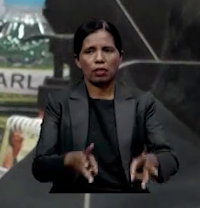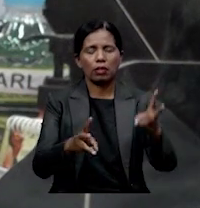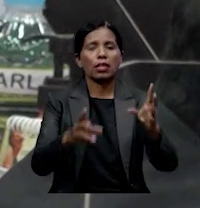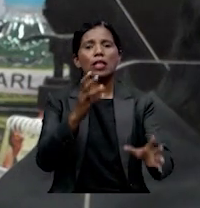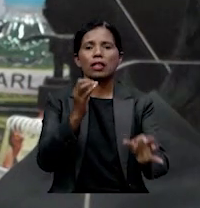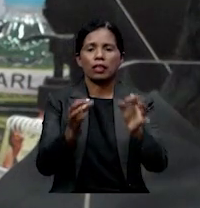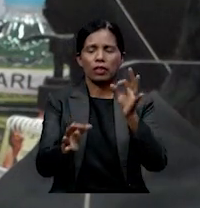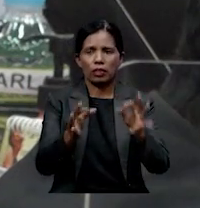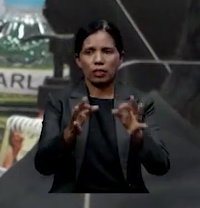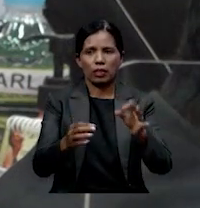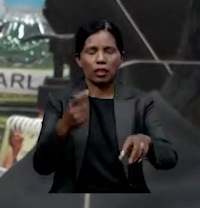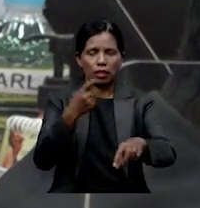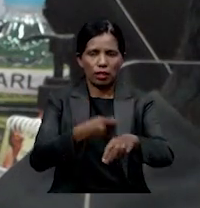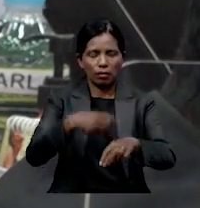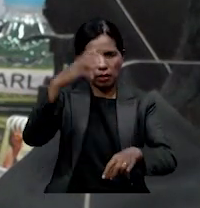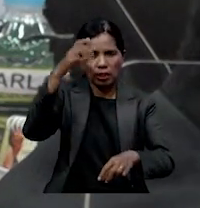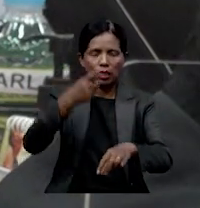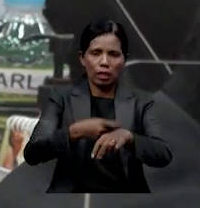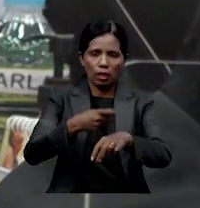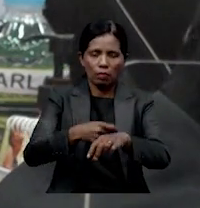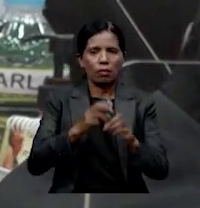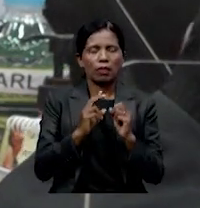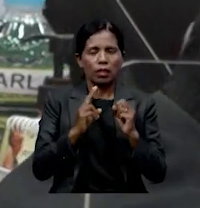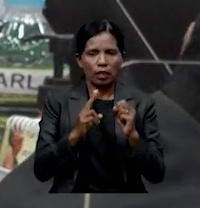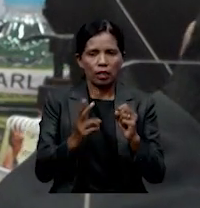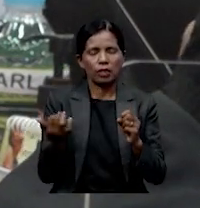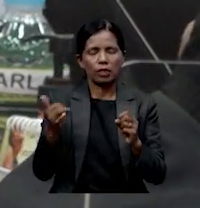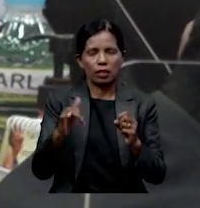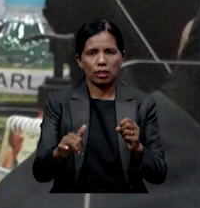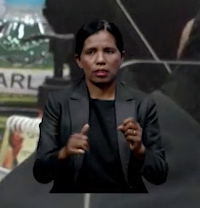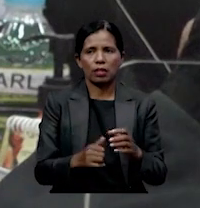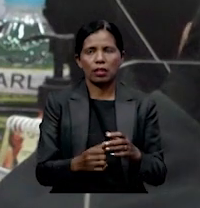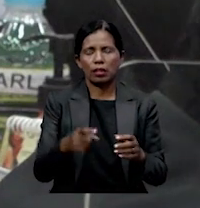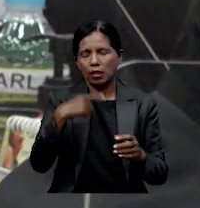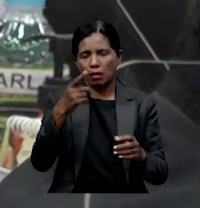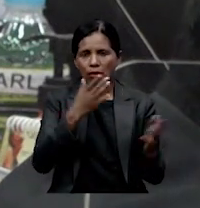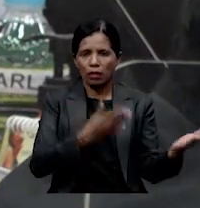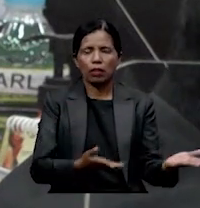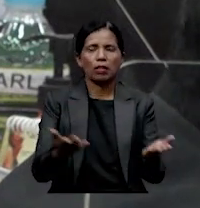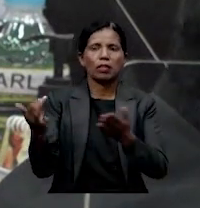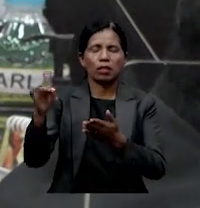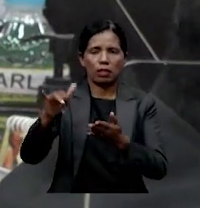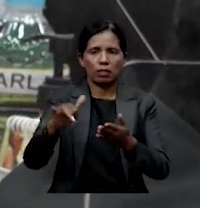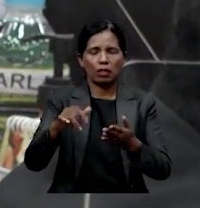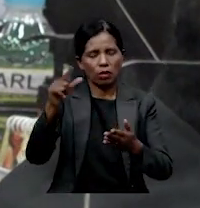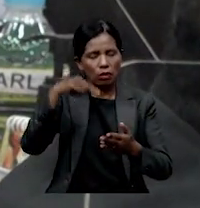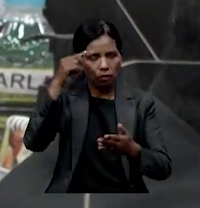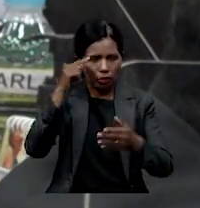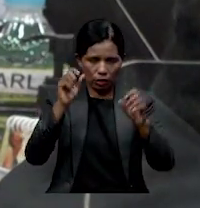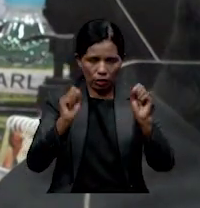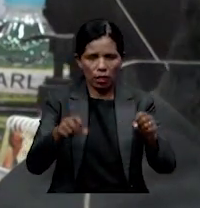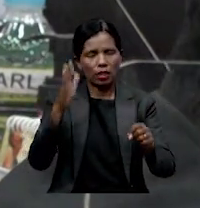kuandu tama ba tempu malirin sira aguenta galai idane sem haruka ba governo tem que atene